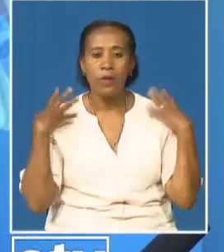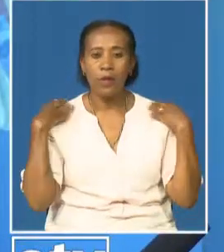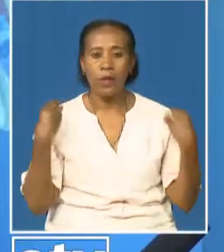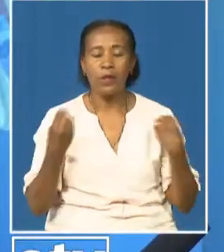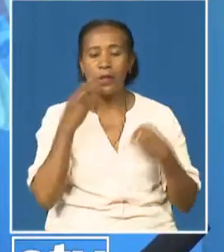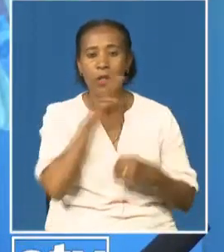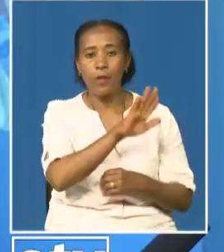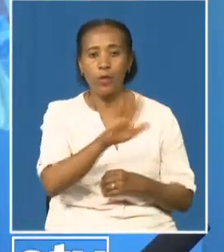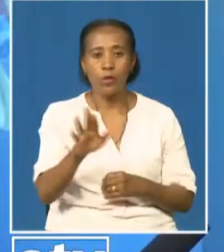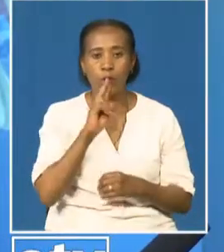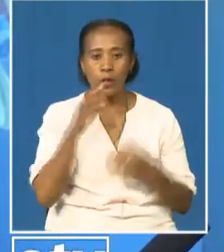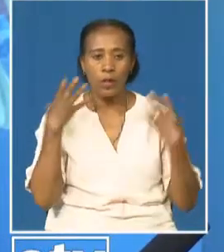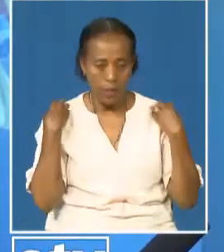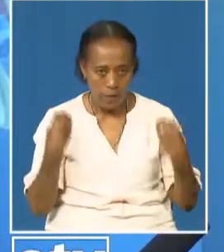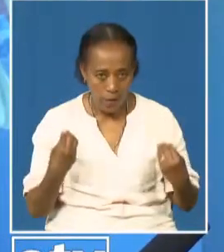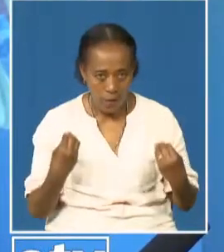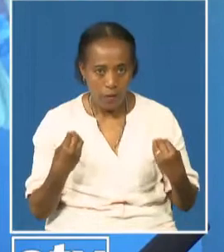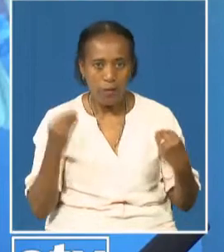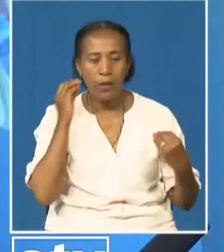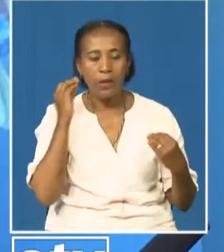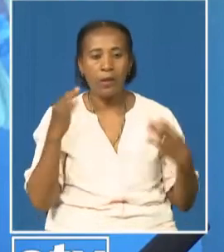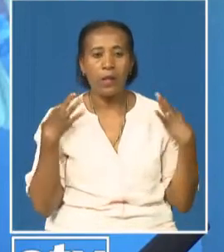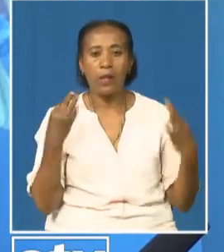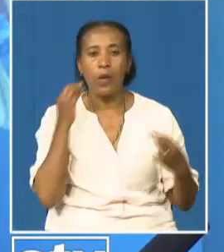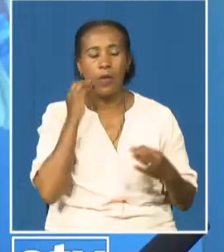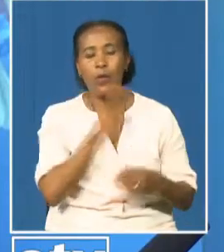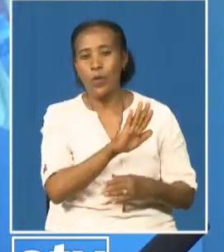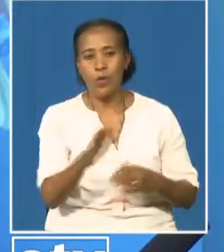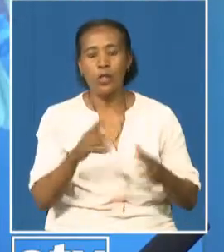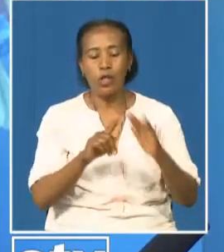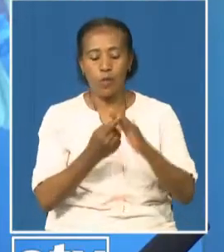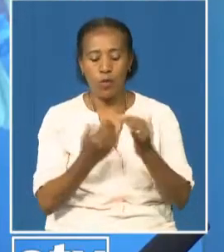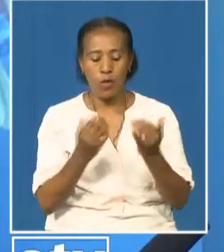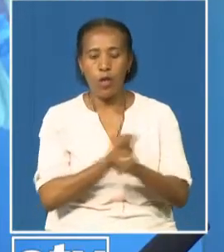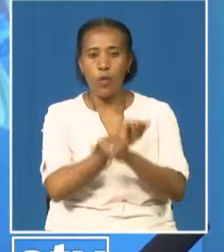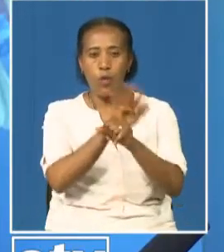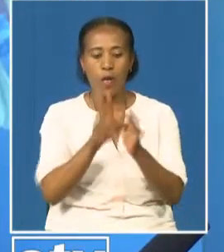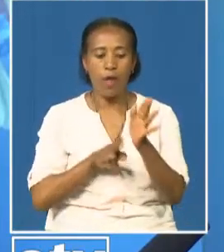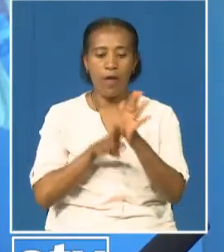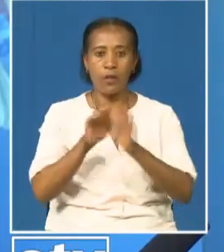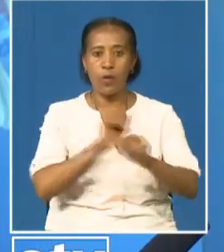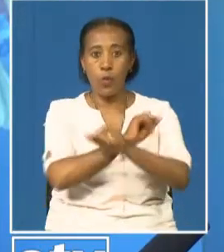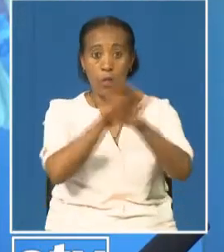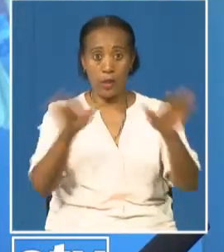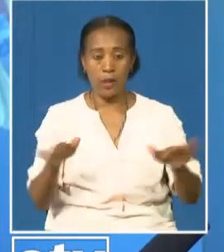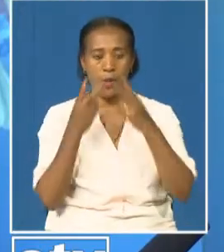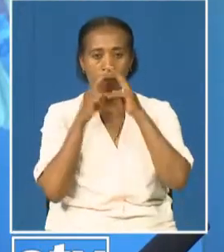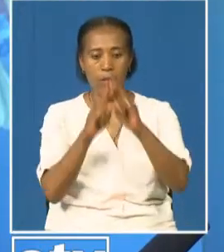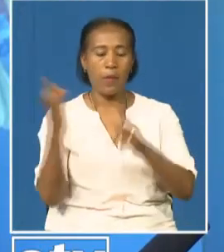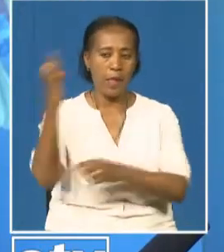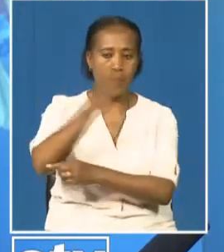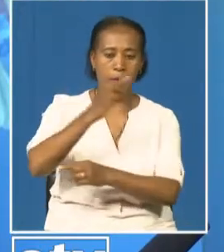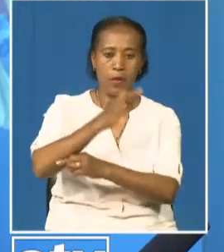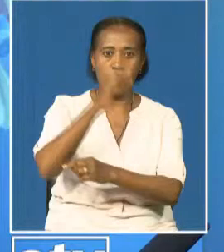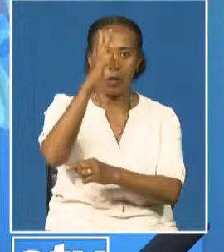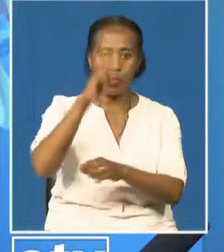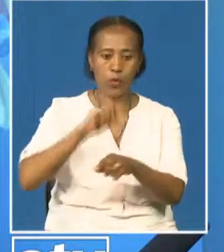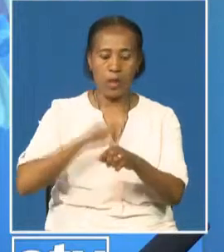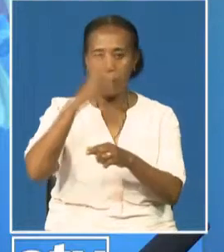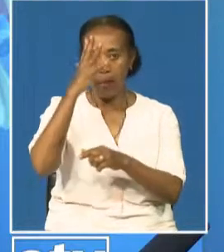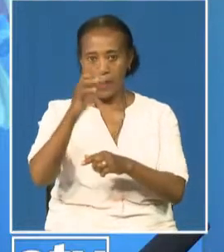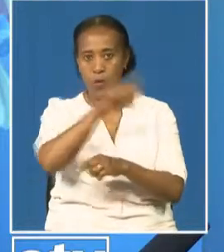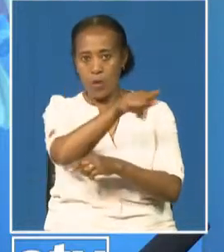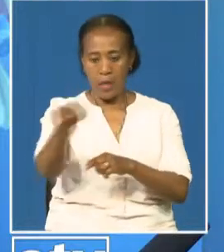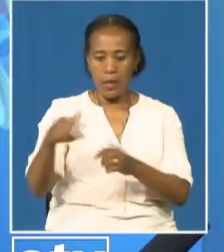ጤና ይስጥልን ተመልካቾቻችን እንደምን አላችሁ? ጤና በቤትዎ ፕሮግራማችን ጀምሯል። የኮሮና ቫይረስ ወረርሽኝን በተመለከተ በየቀኑ ከ3 ሰዓት እስከ 5